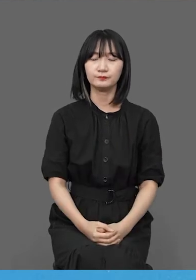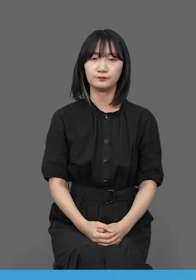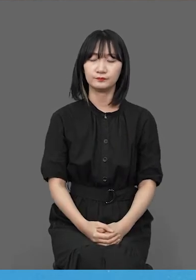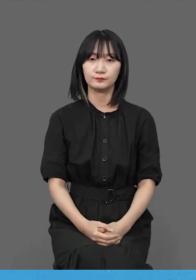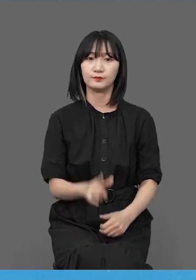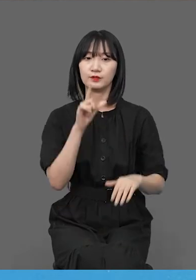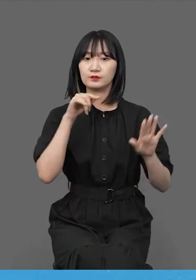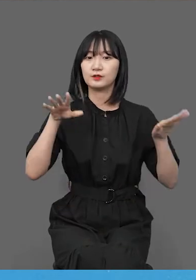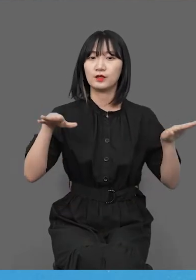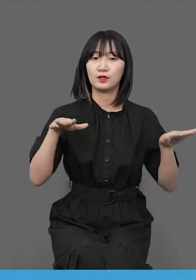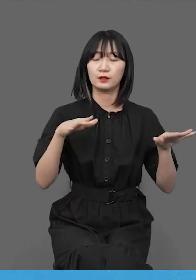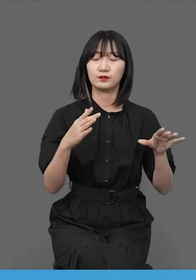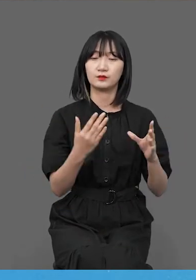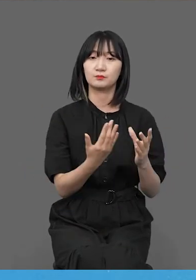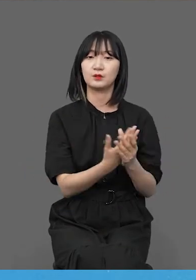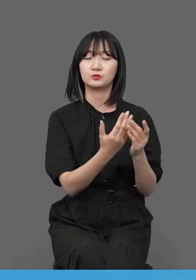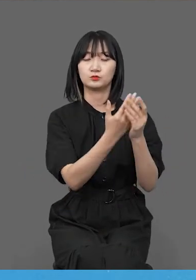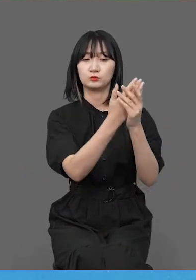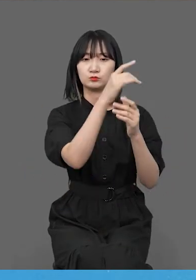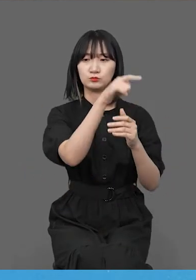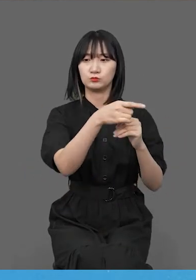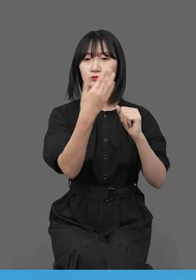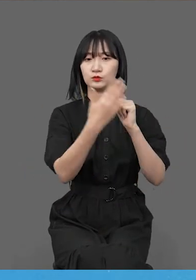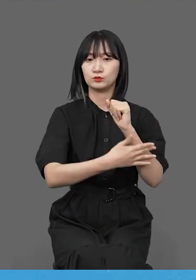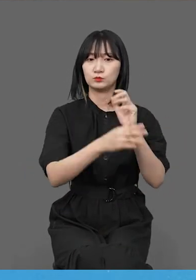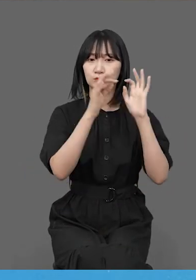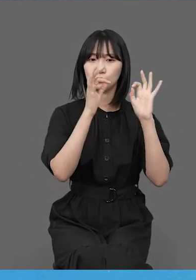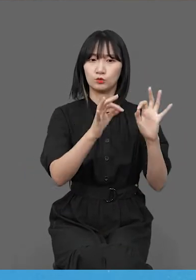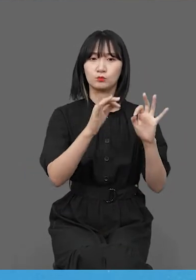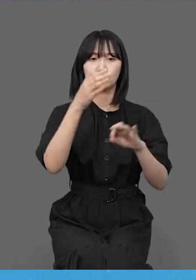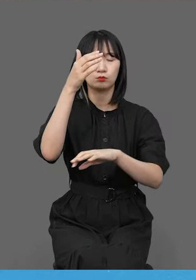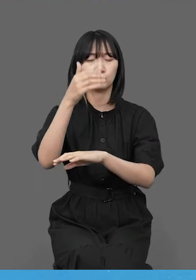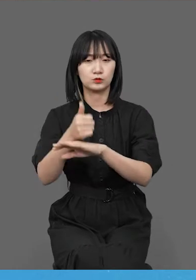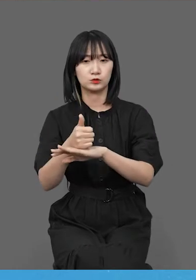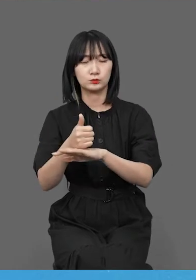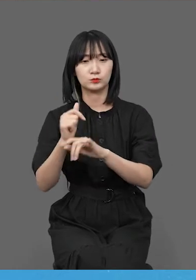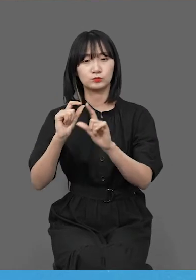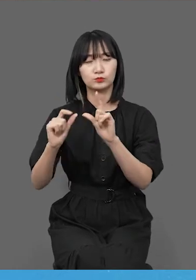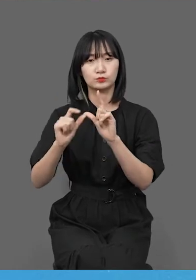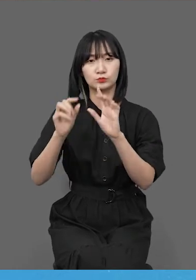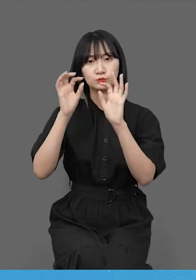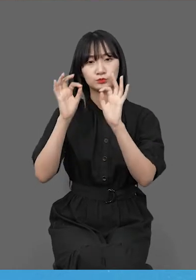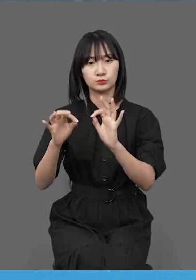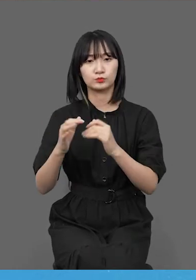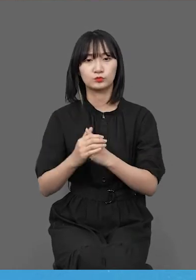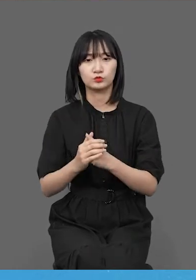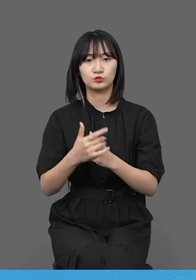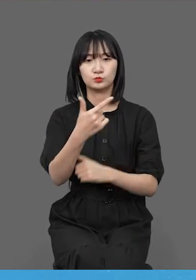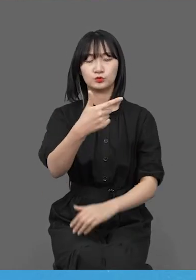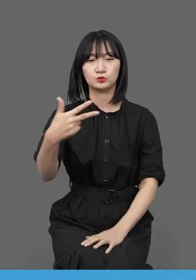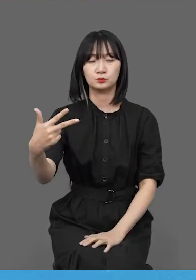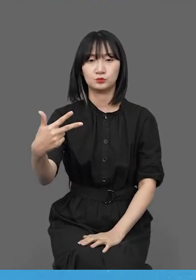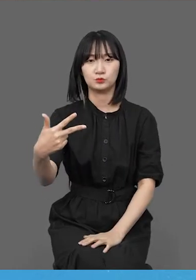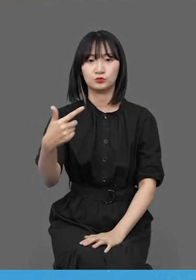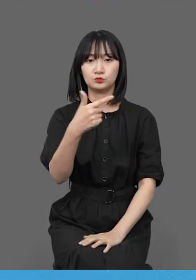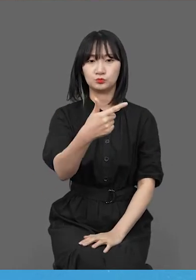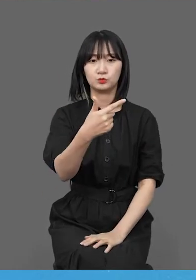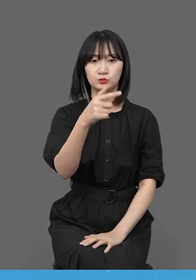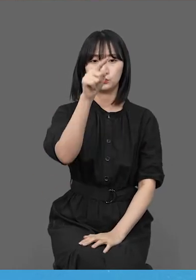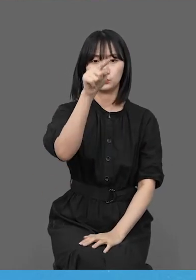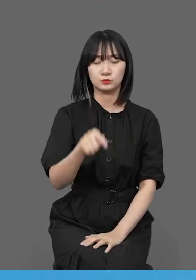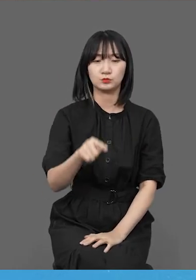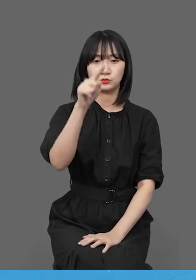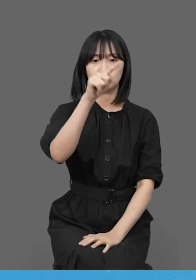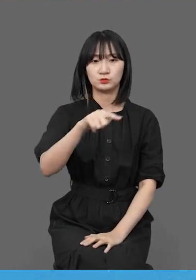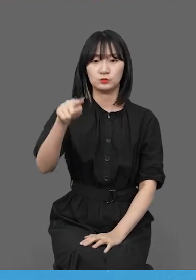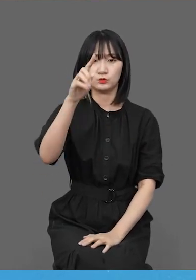진화론에서 저렇게 얘기하거든요. 근데 저기 그림 보시면 맨 마지막 단계, 그렇죠? 그러니까 6번, 7번을 보시면 6번이 가운데 깃대가